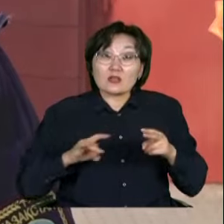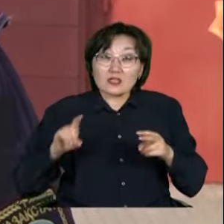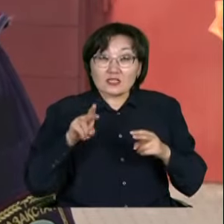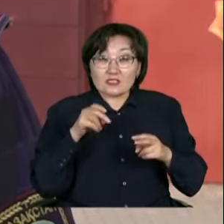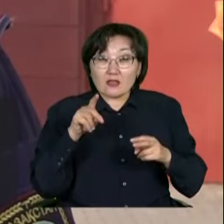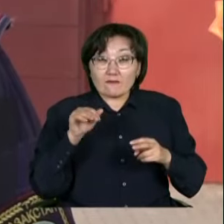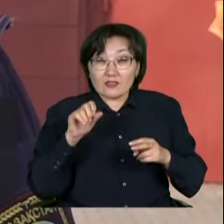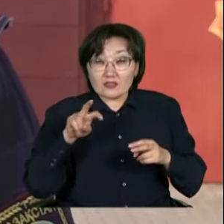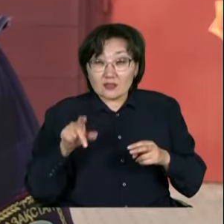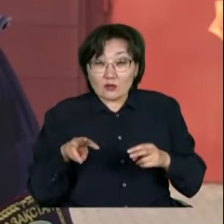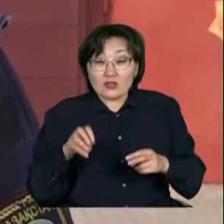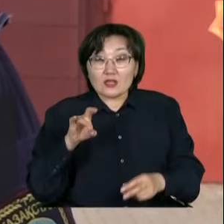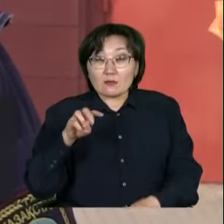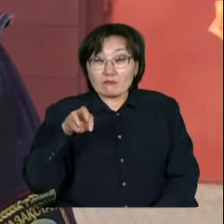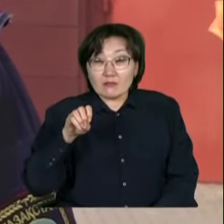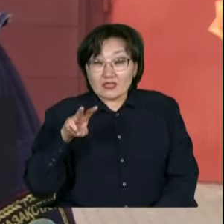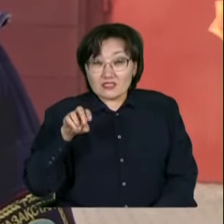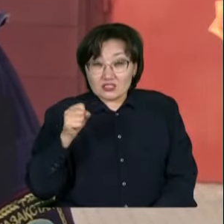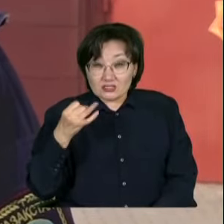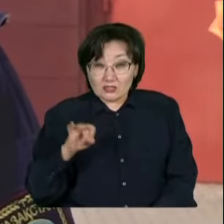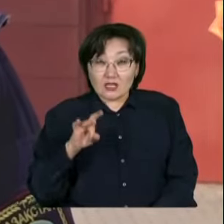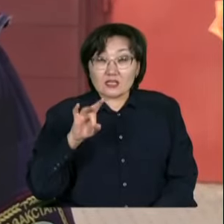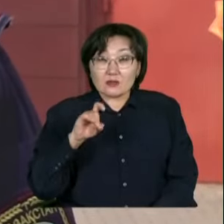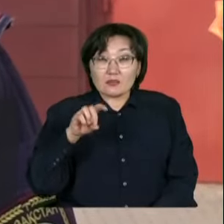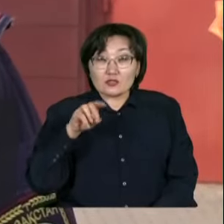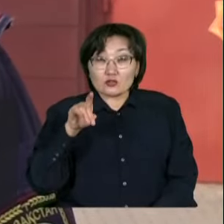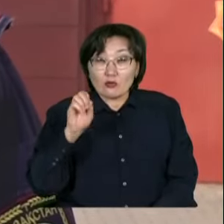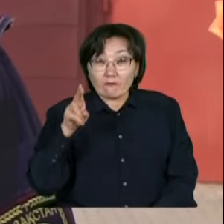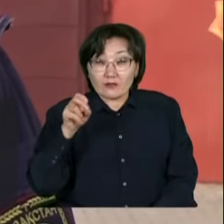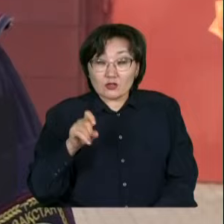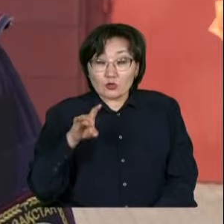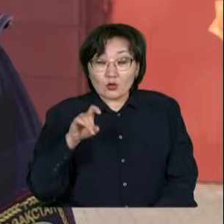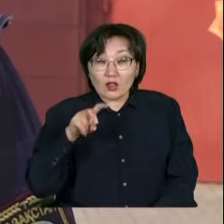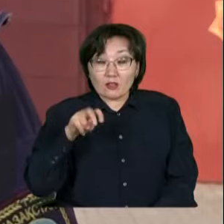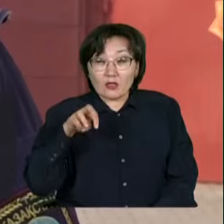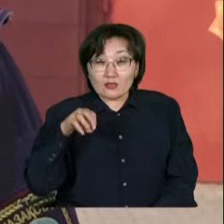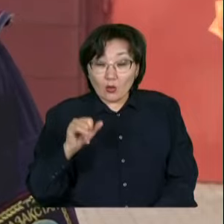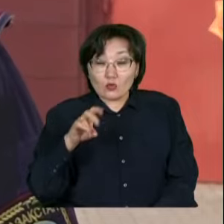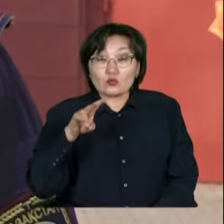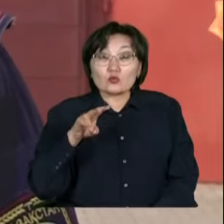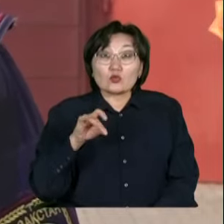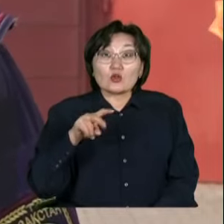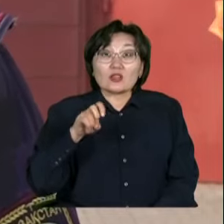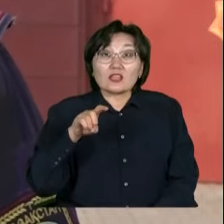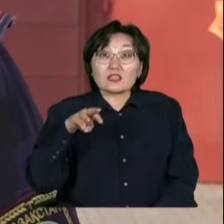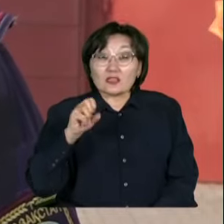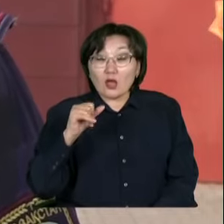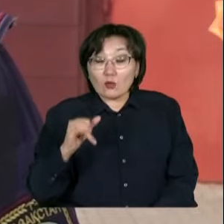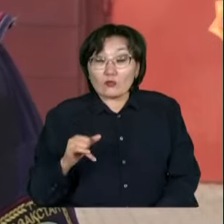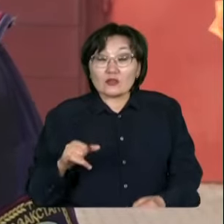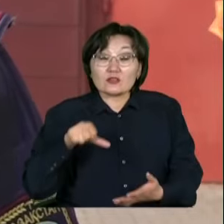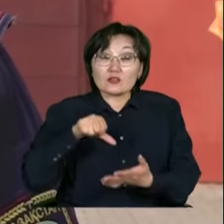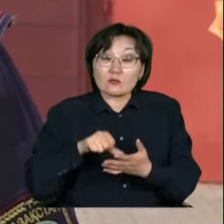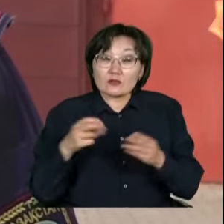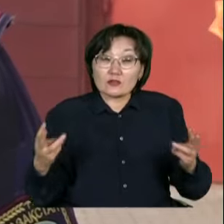Казахфильм, района Ирминсай, Ремизовки, Нуралатау, Нурлатау. А также будет участвовать в тушении